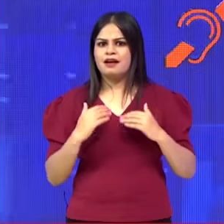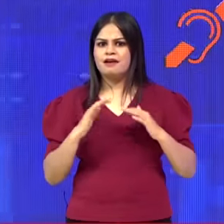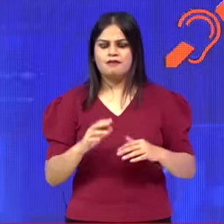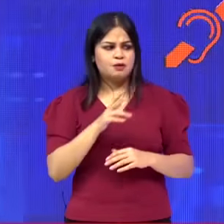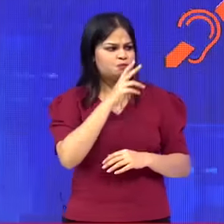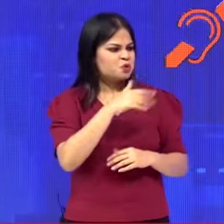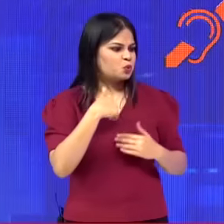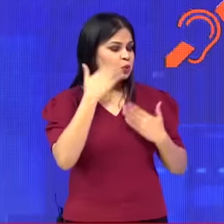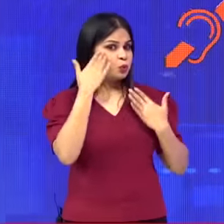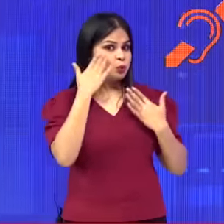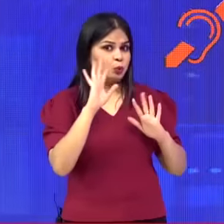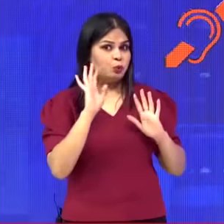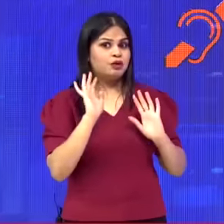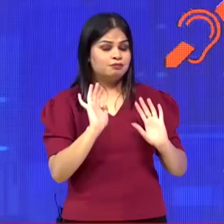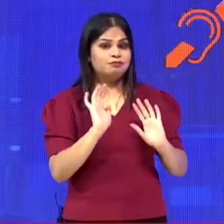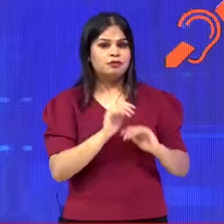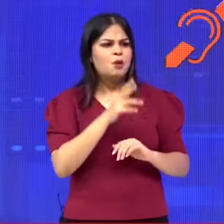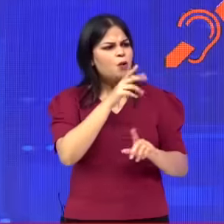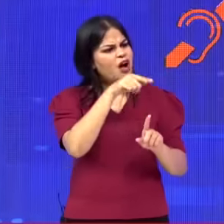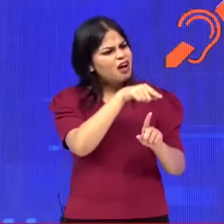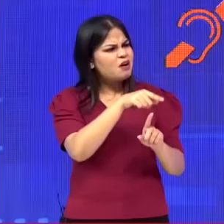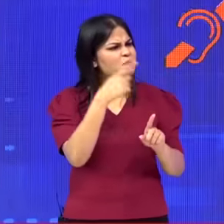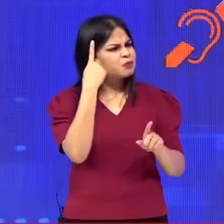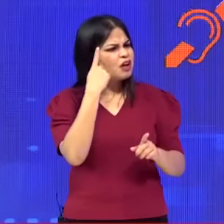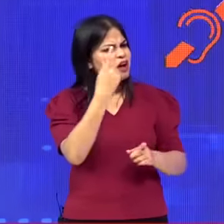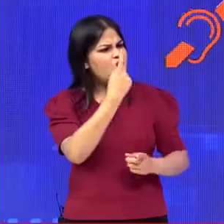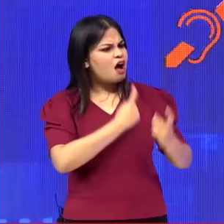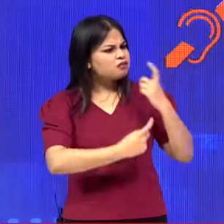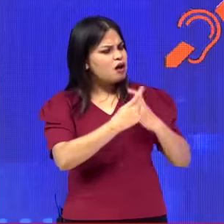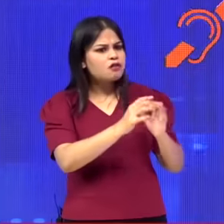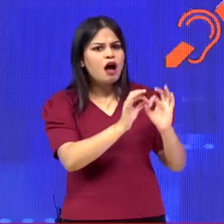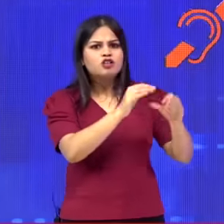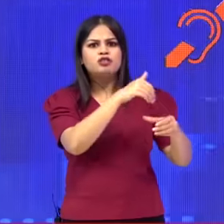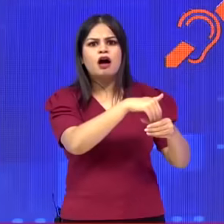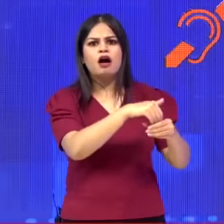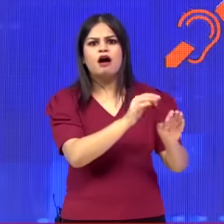I don't know, sir. Thinking, sir, आपने सवाल इतने अच्छे-अच्छे पूछे।